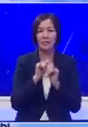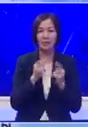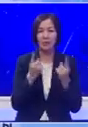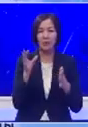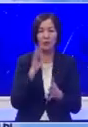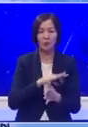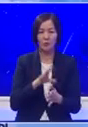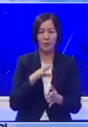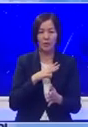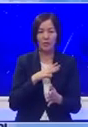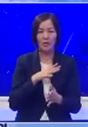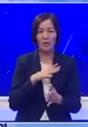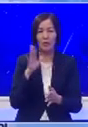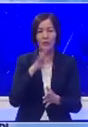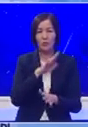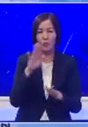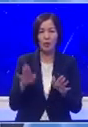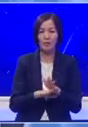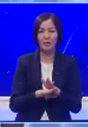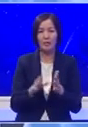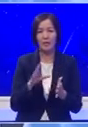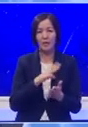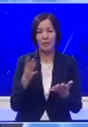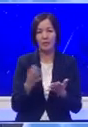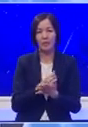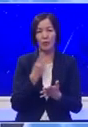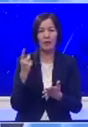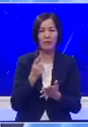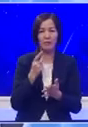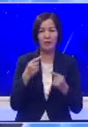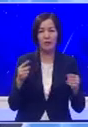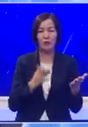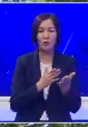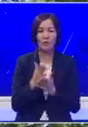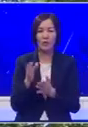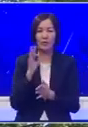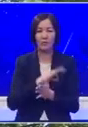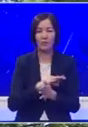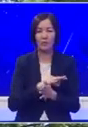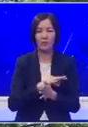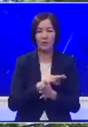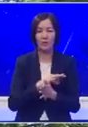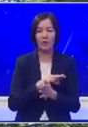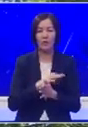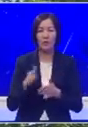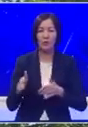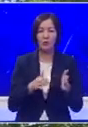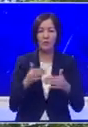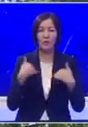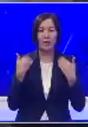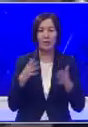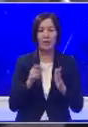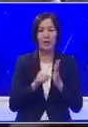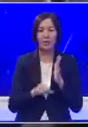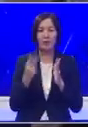өлшеусіз үлес қосқан. Су асты қорларын тауып, шаруашылық саласының әртүрлі бағытына тиімді пайдалану жолдарын айқындады.